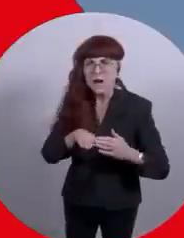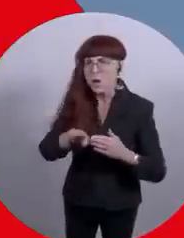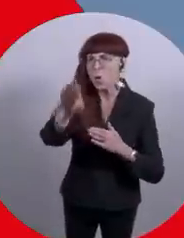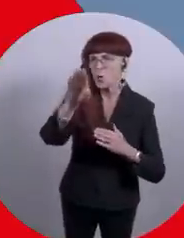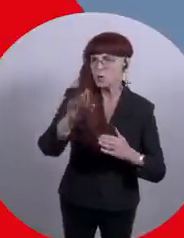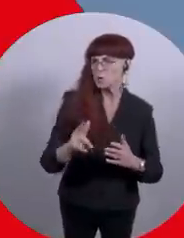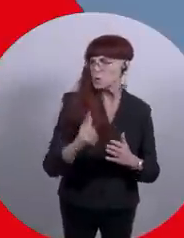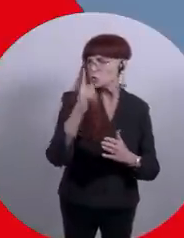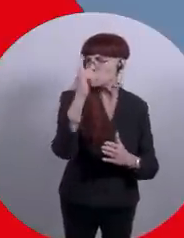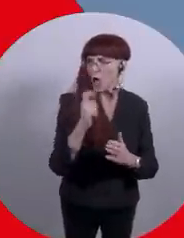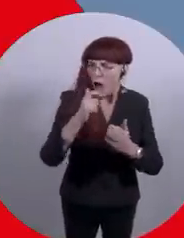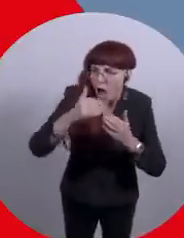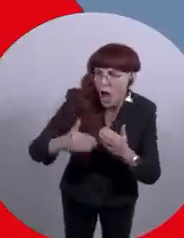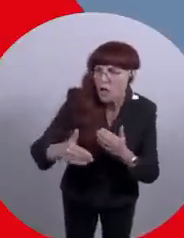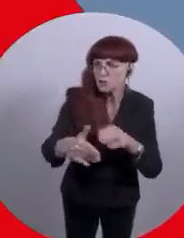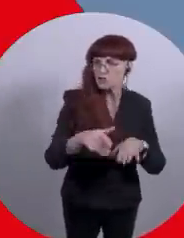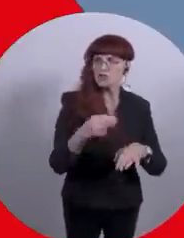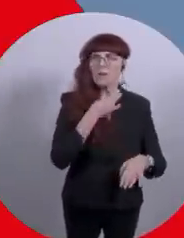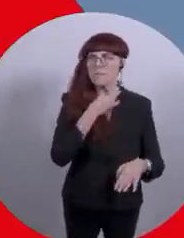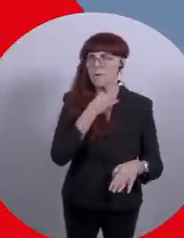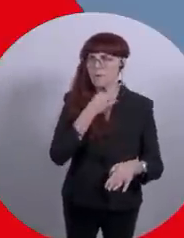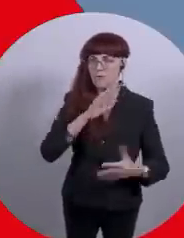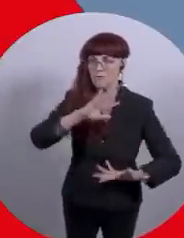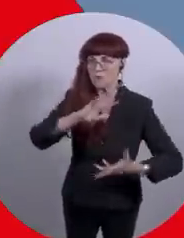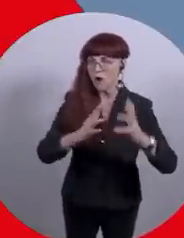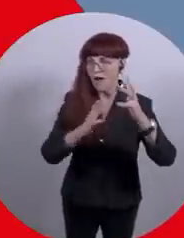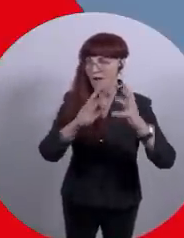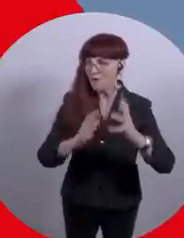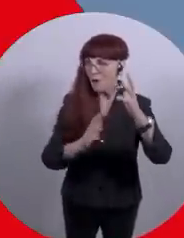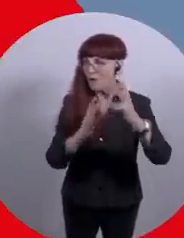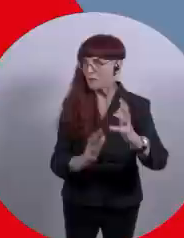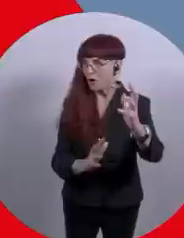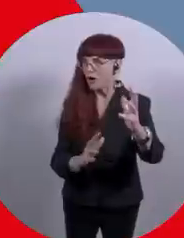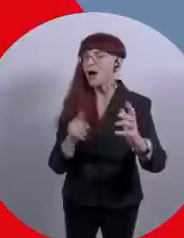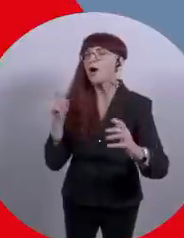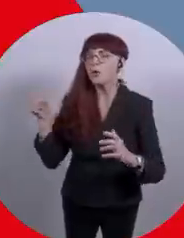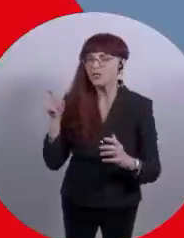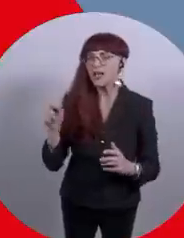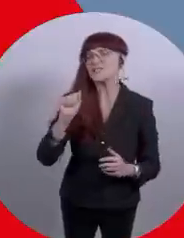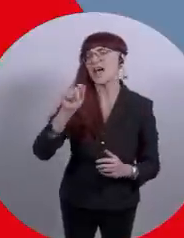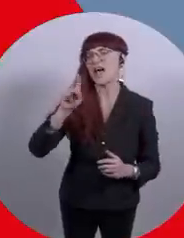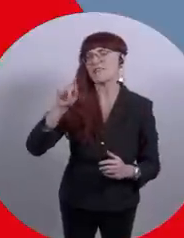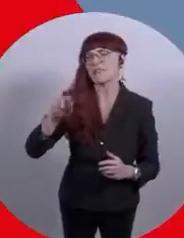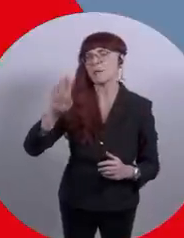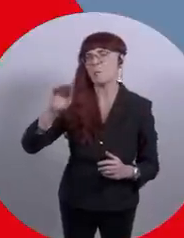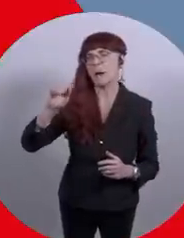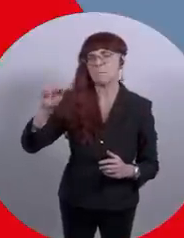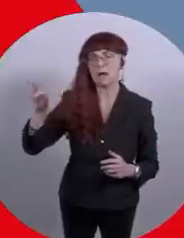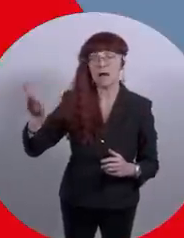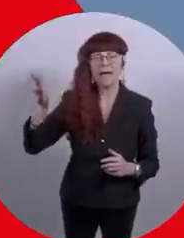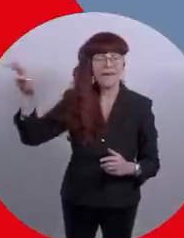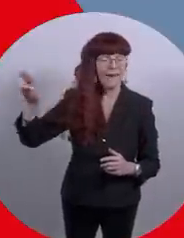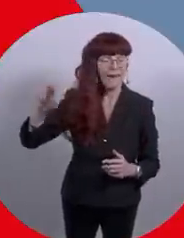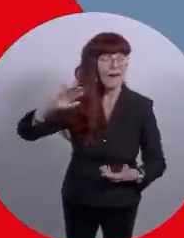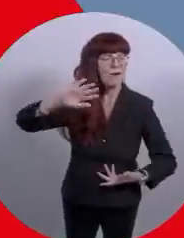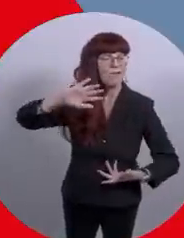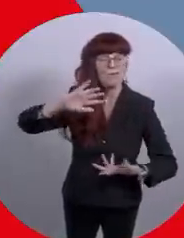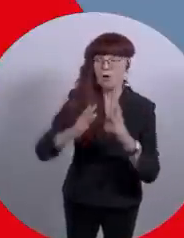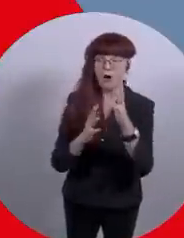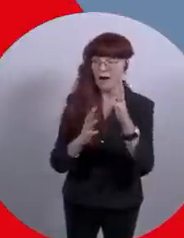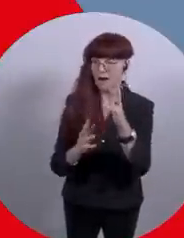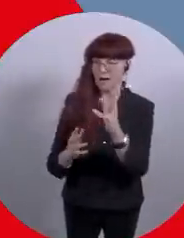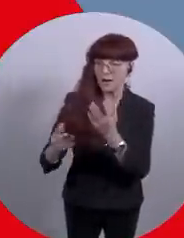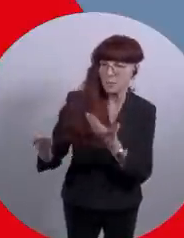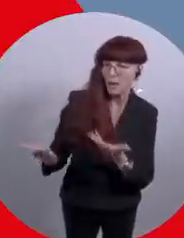da ein Feuer entfacht worden ist und das war die große Stärke von Andy Blabla der dieses Feuer entfacht hat und der hat wirklich